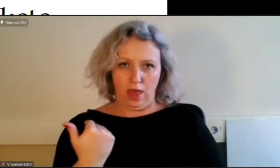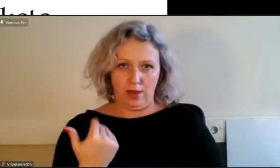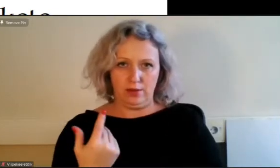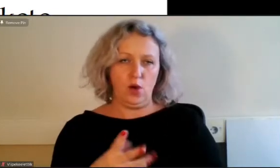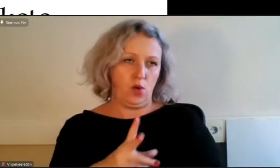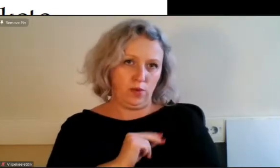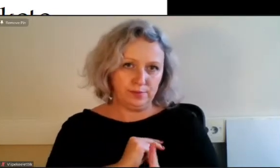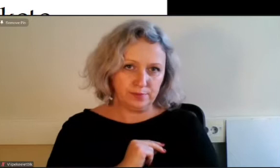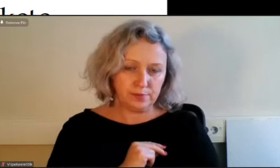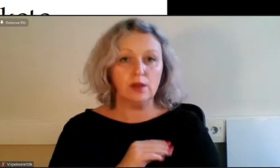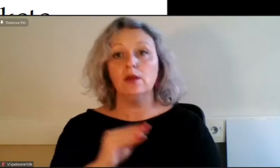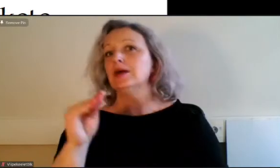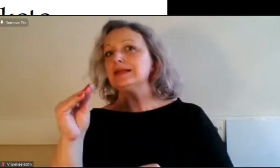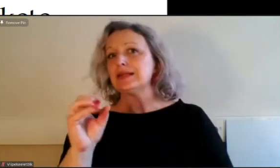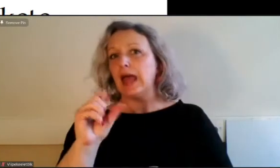et